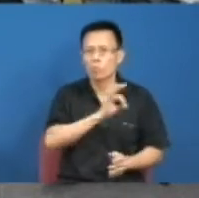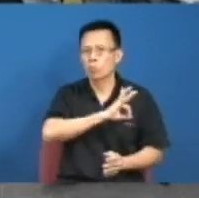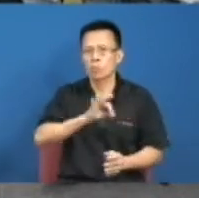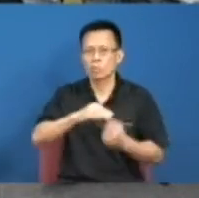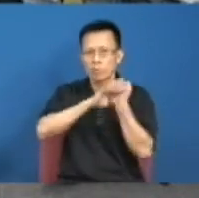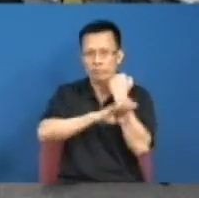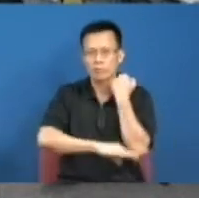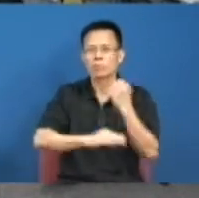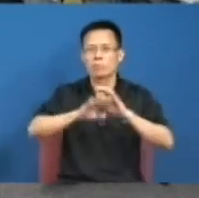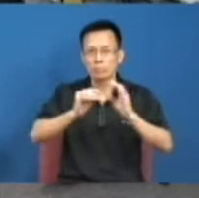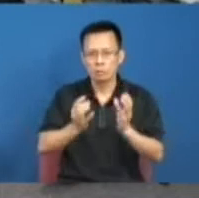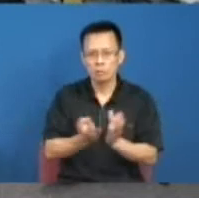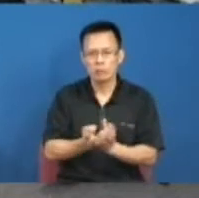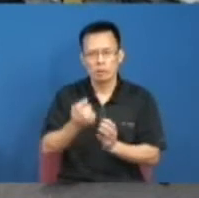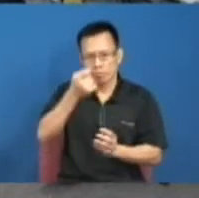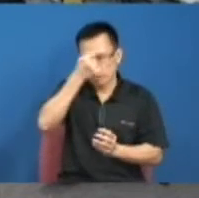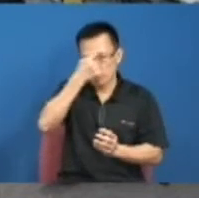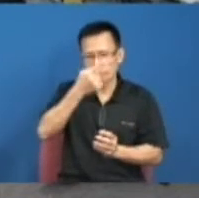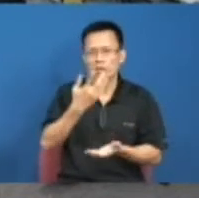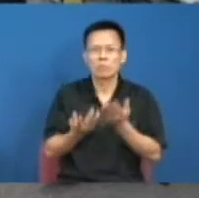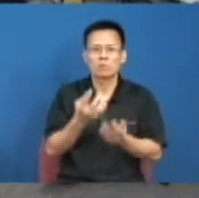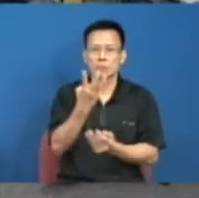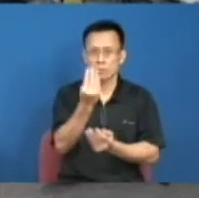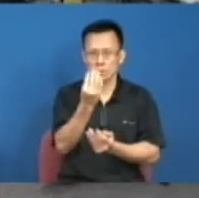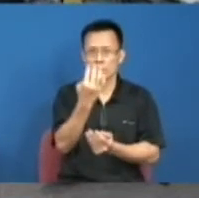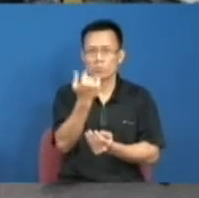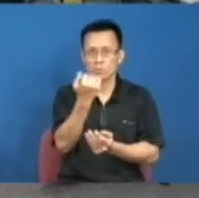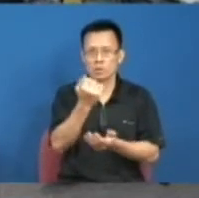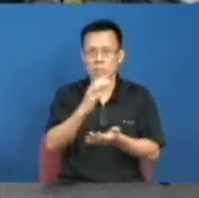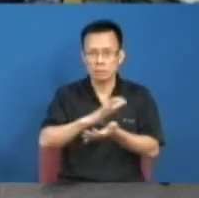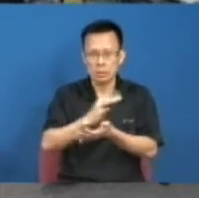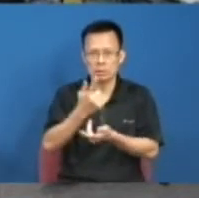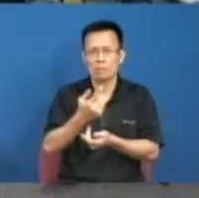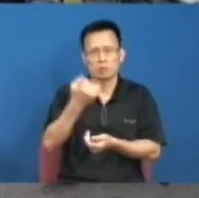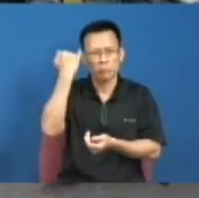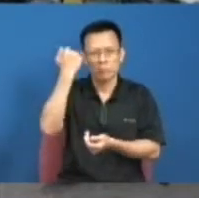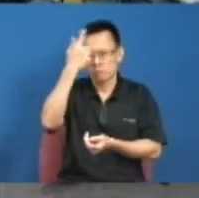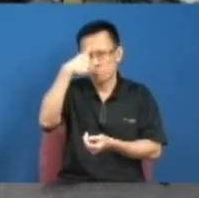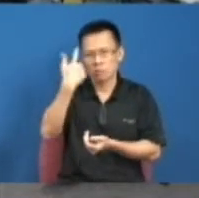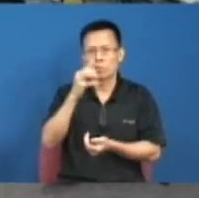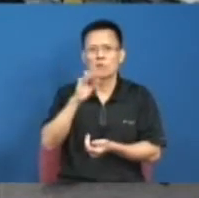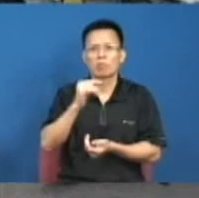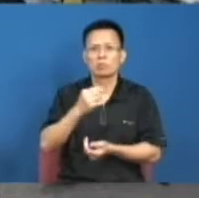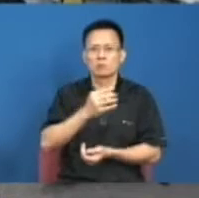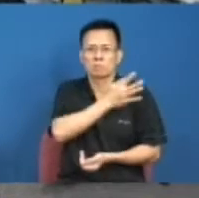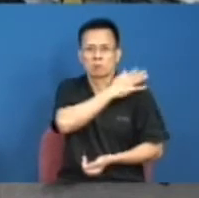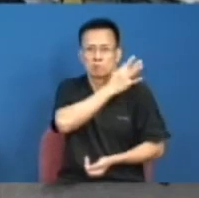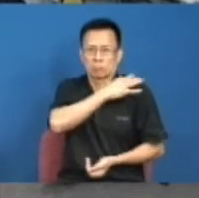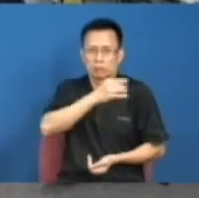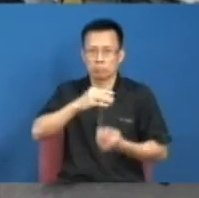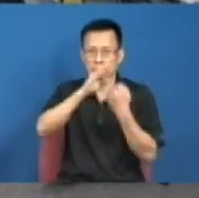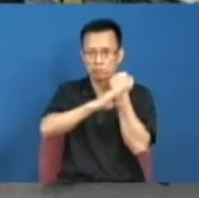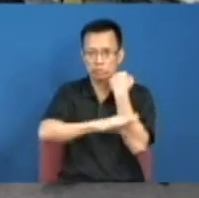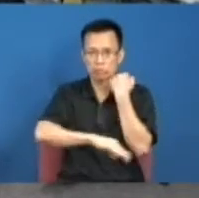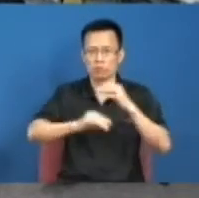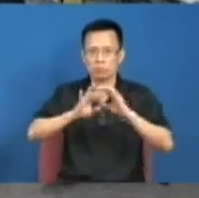難搞，可能啲舊嘅樓宇四五十年真係唔知邊個肯做法團啊嚇，即係可能一啲好基本嘅一啲協調